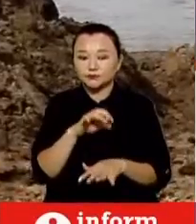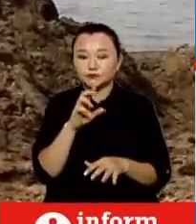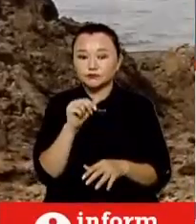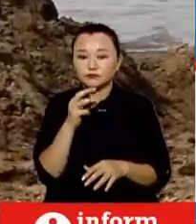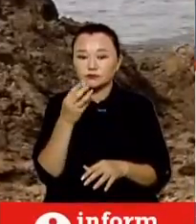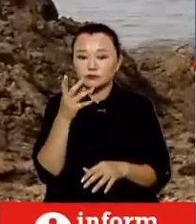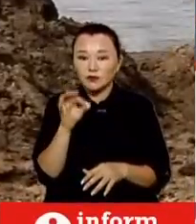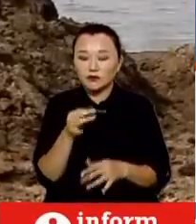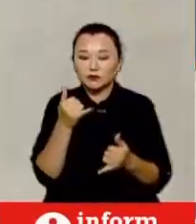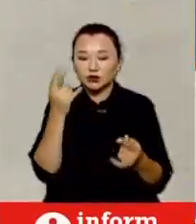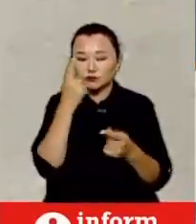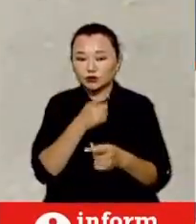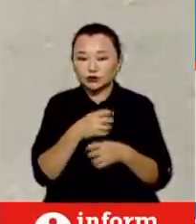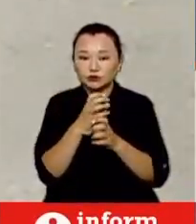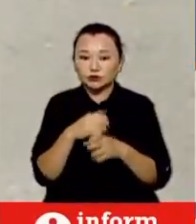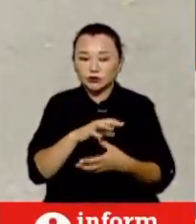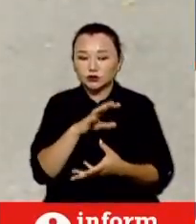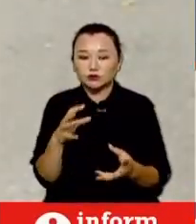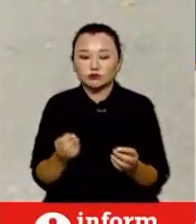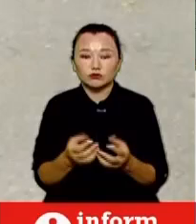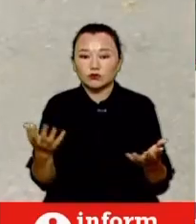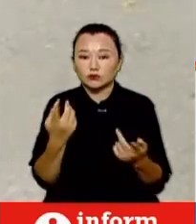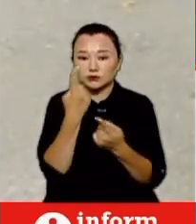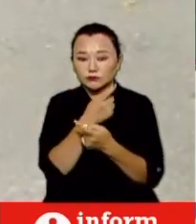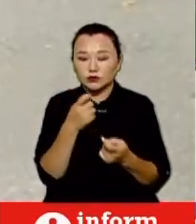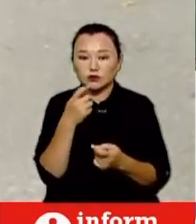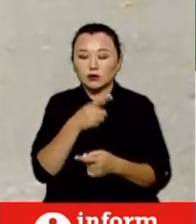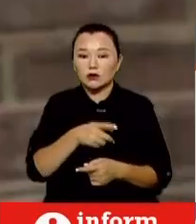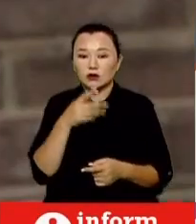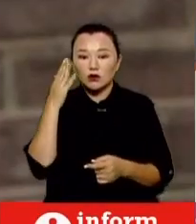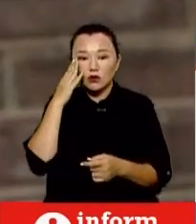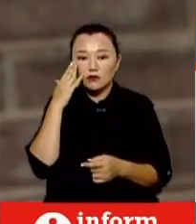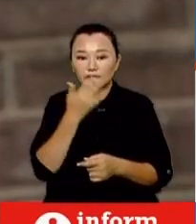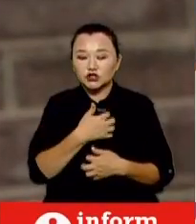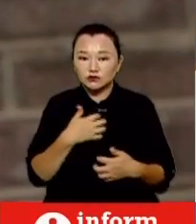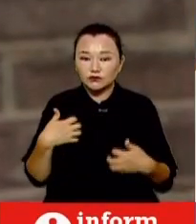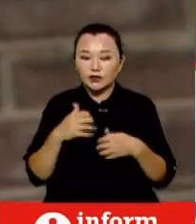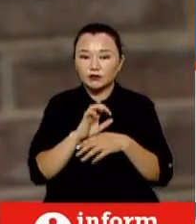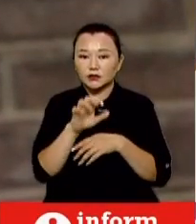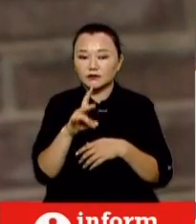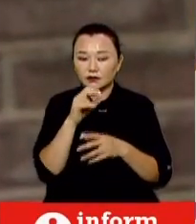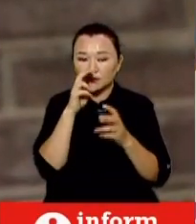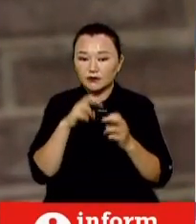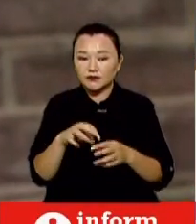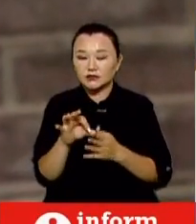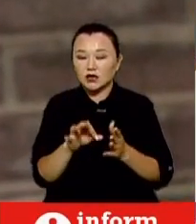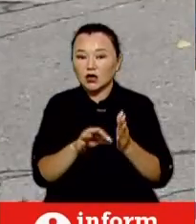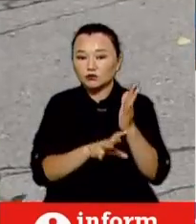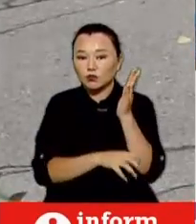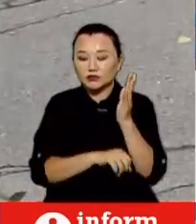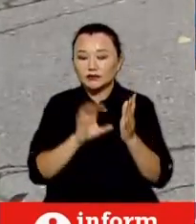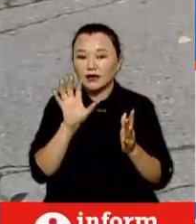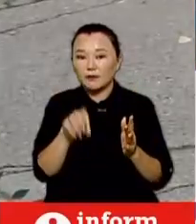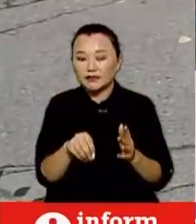инспекторы сегодня сообщили данные лабораторных исследований. Голову дикого животного, по их словам, отправили на проверку сразу же после